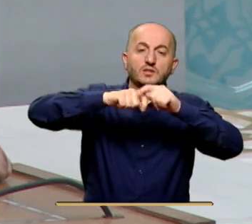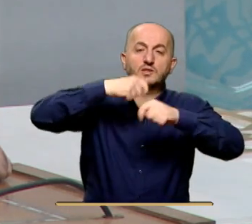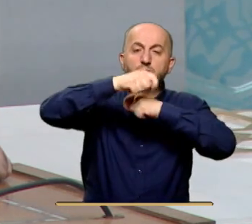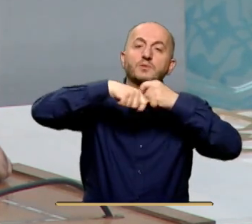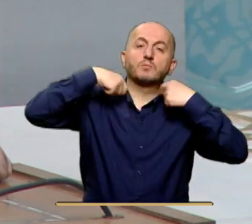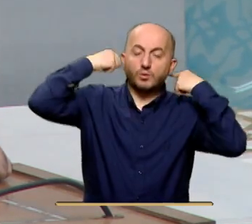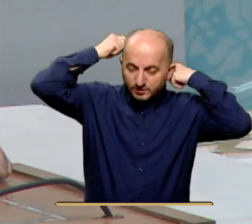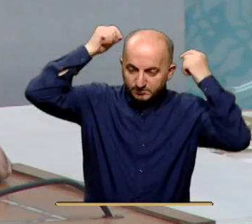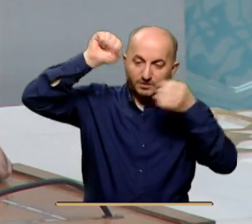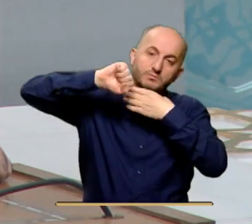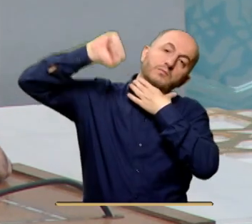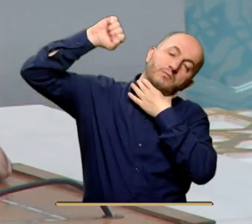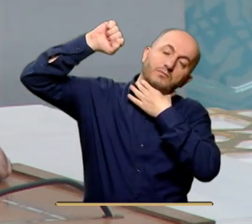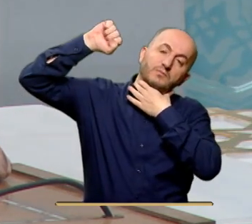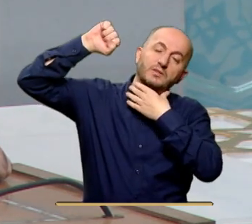taktılar.